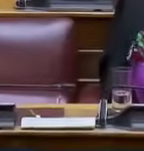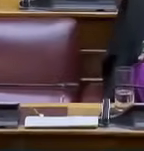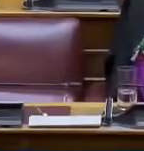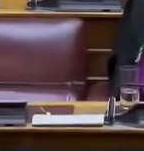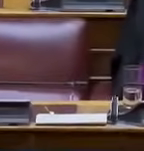ευχαριστώ